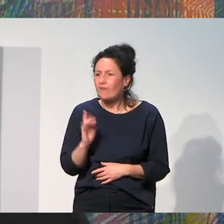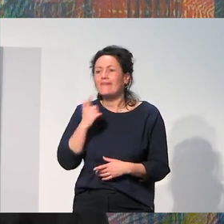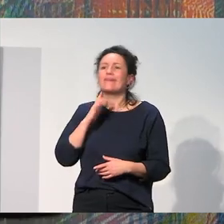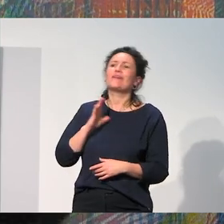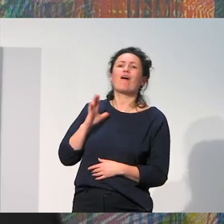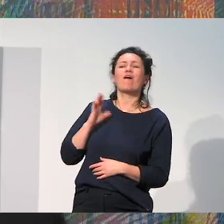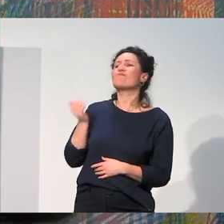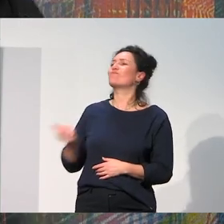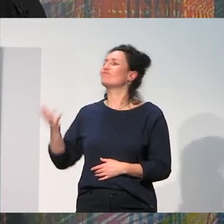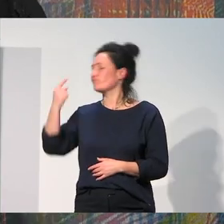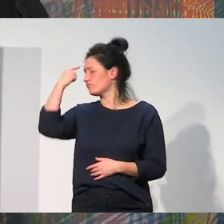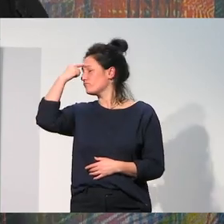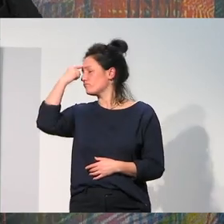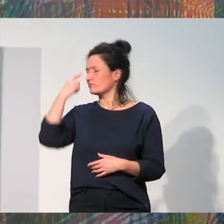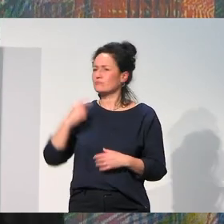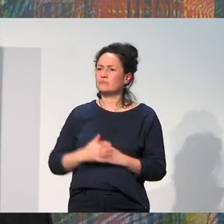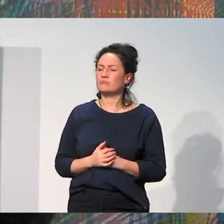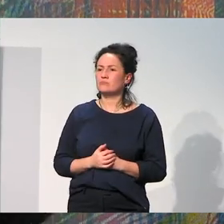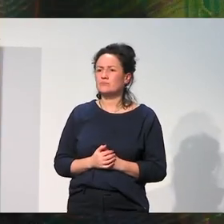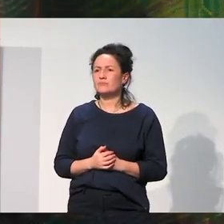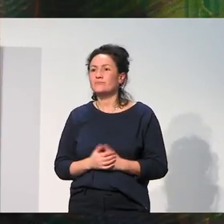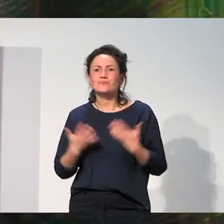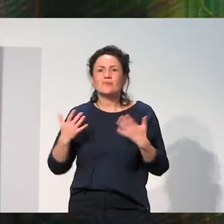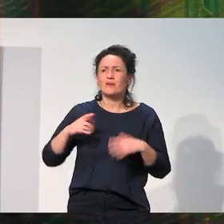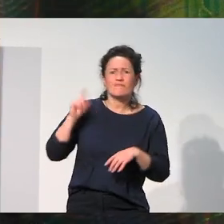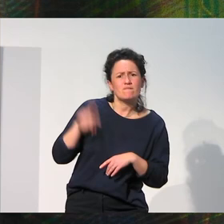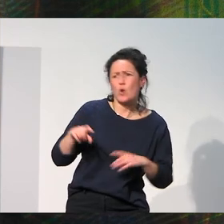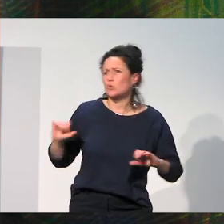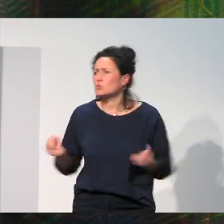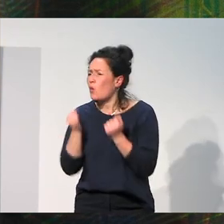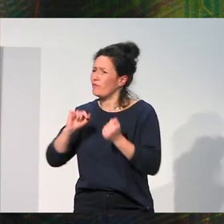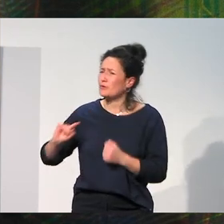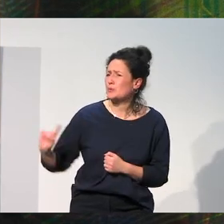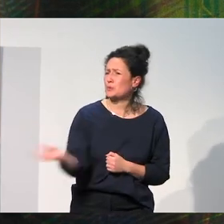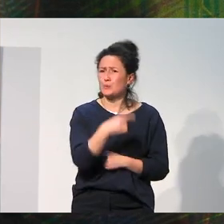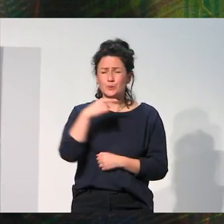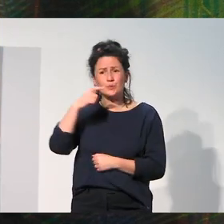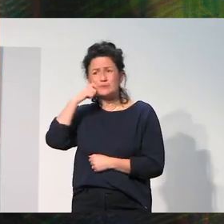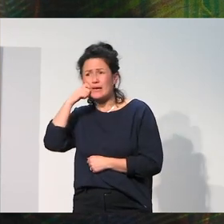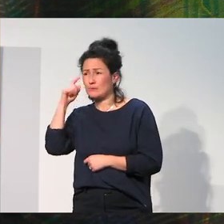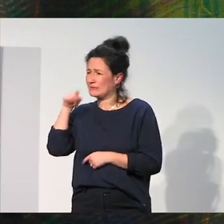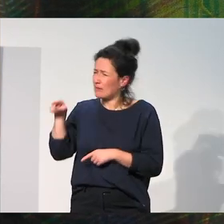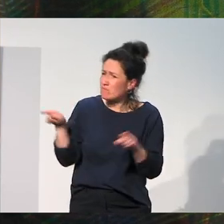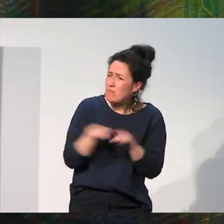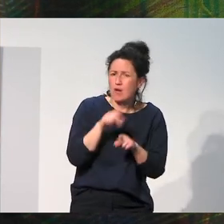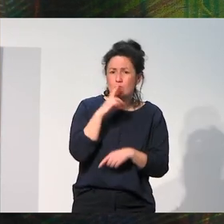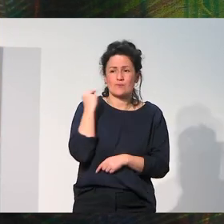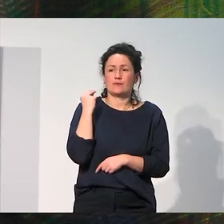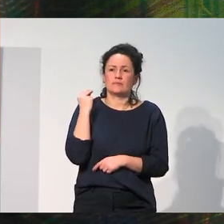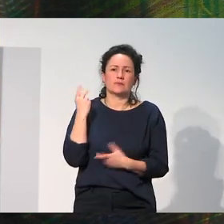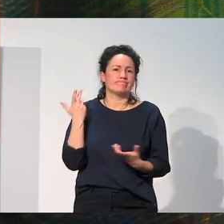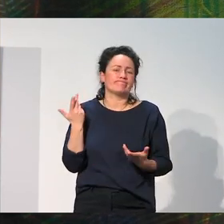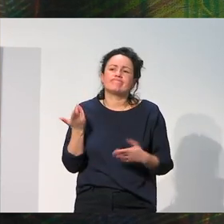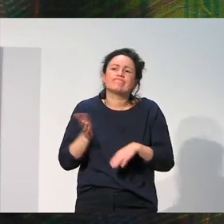que, attention, il va falloir sauver toutes les espèces parce qu'elles sont comme l'être humain, ils vont rapidement peut-être devoir arriver à la